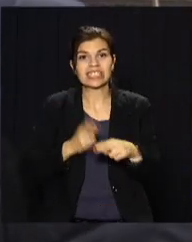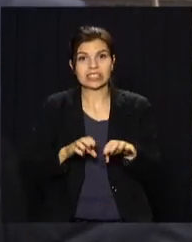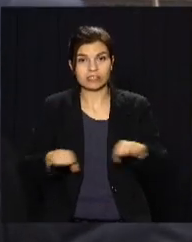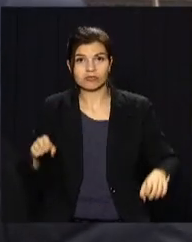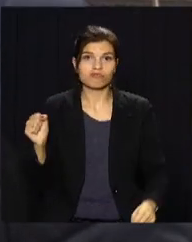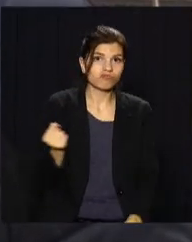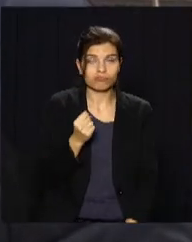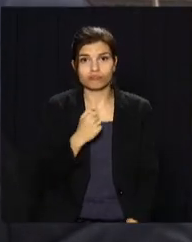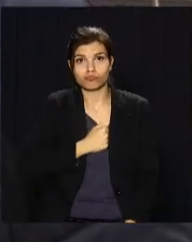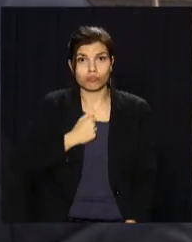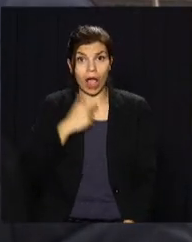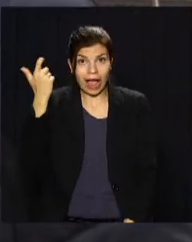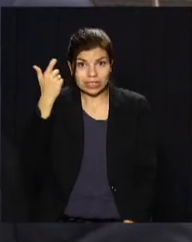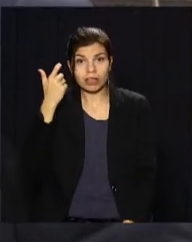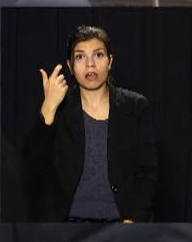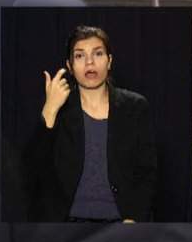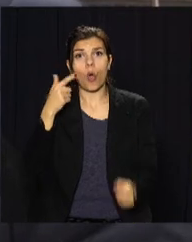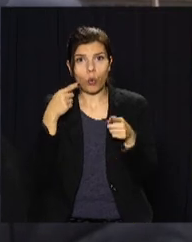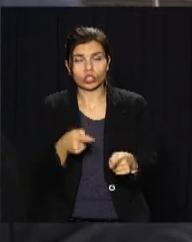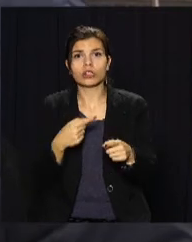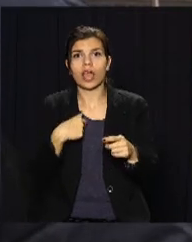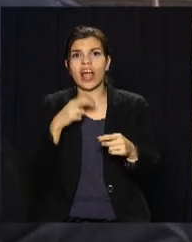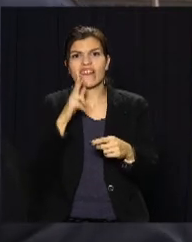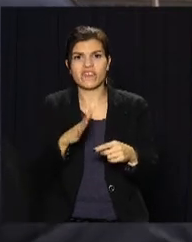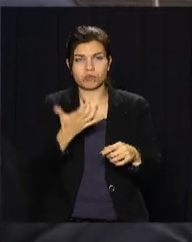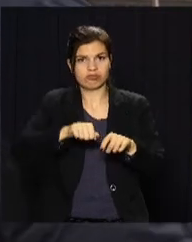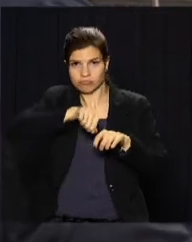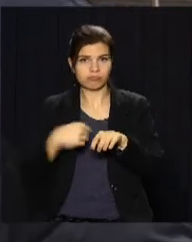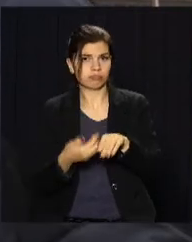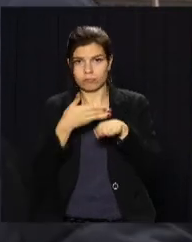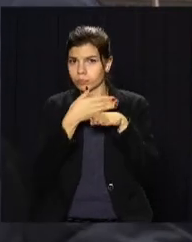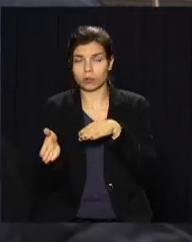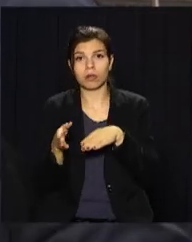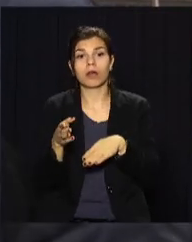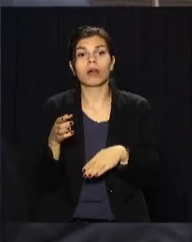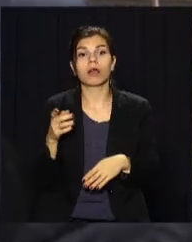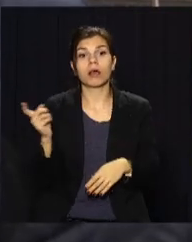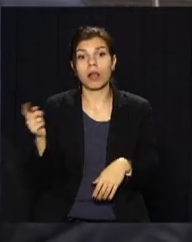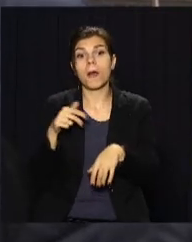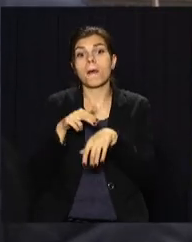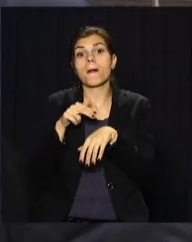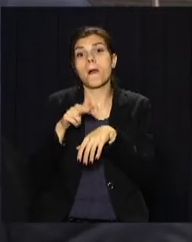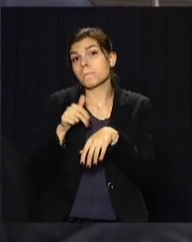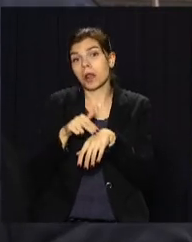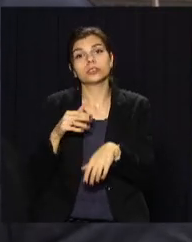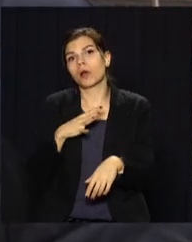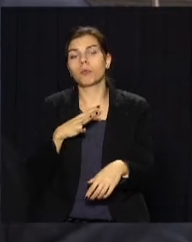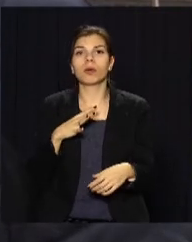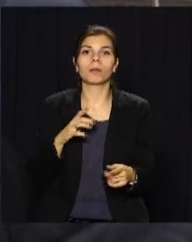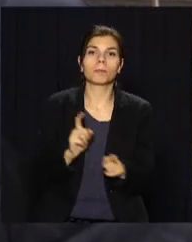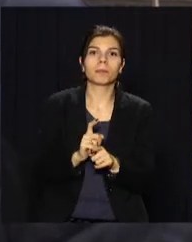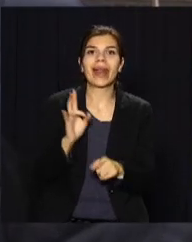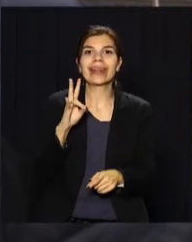замком, угрожал вскрыть квартиру, взломать. Вот. Патрульные полиции как бы занимали нейтральную